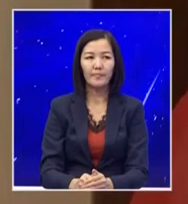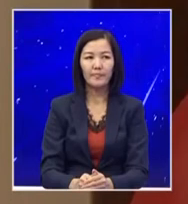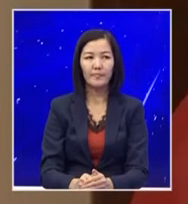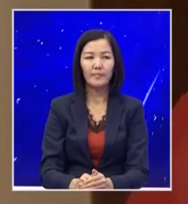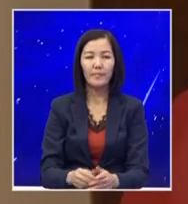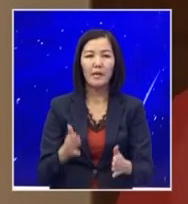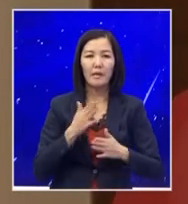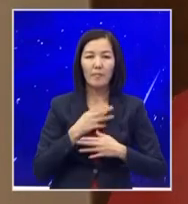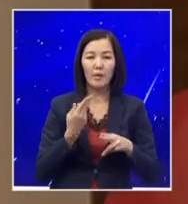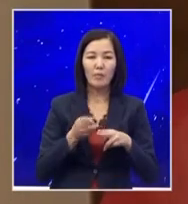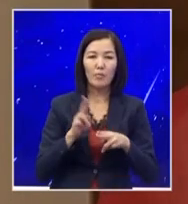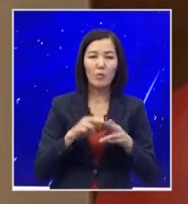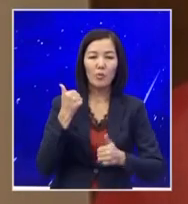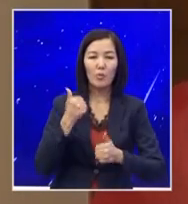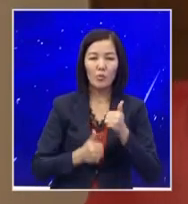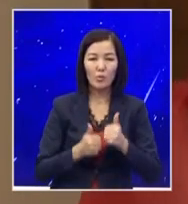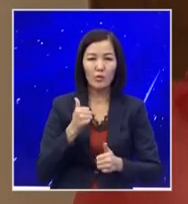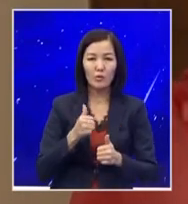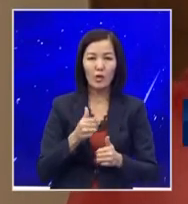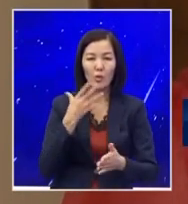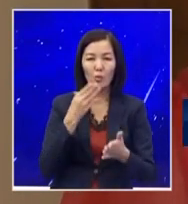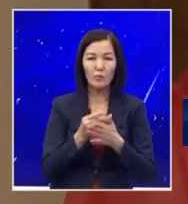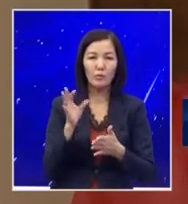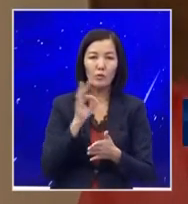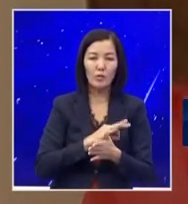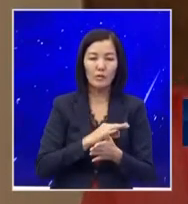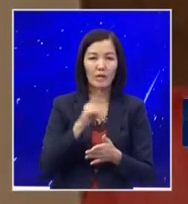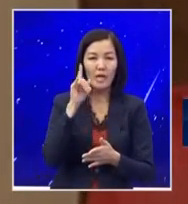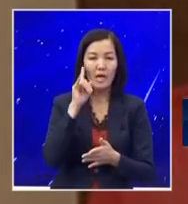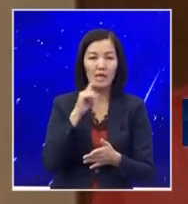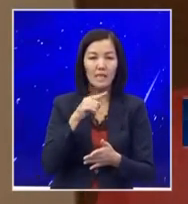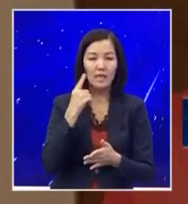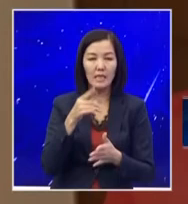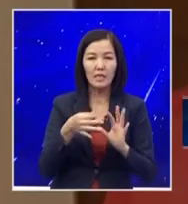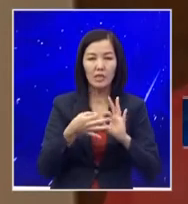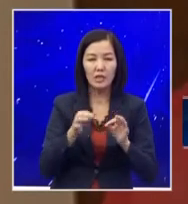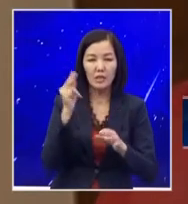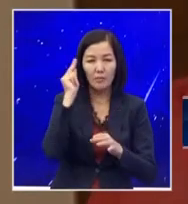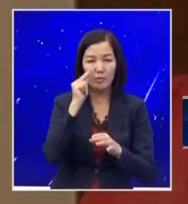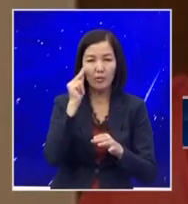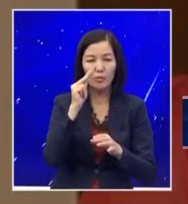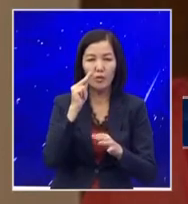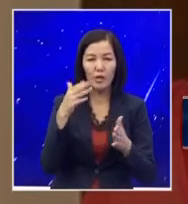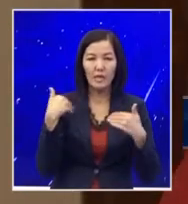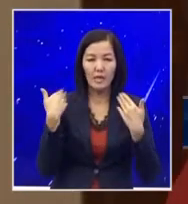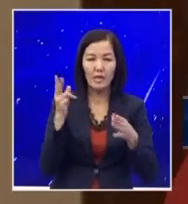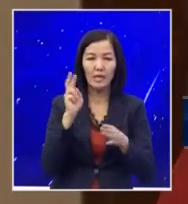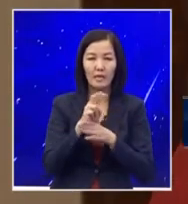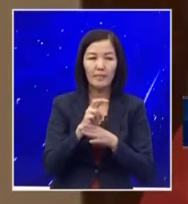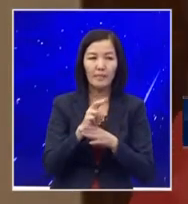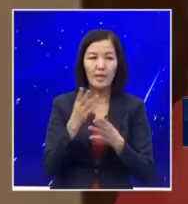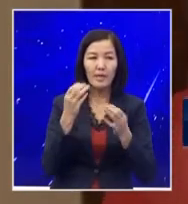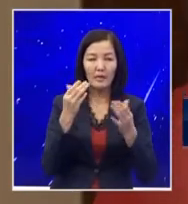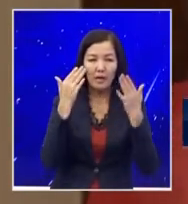Мен бұл конкурсқа, бұл сайысқа, өзім үлесімді қосуға, қазақ тілін жетік білетінімді көрсету үшін келдім. Тағы